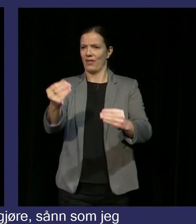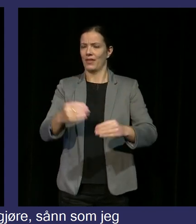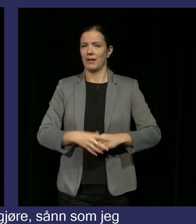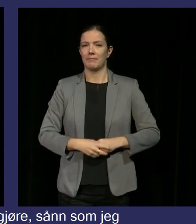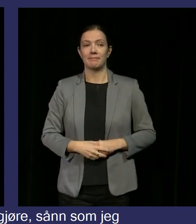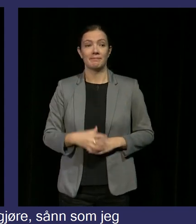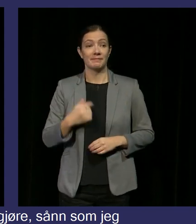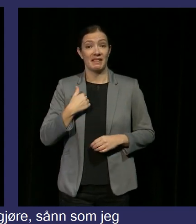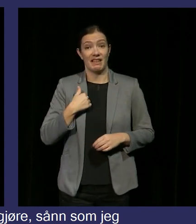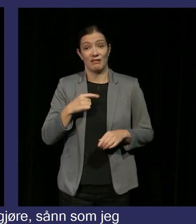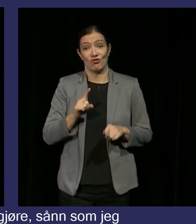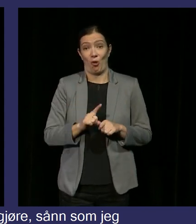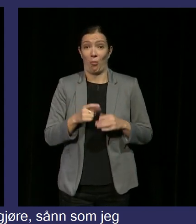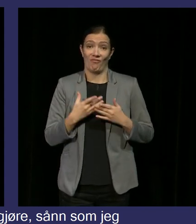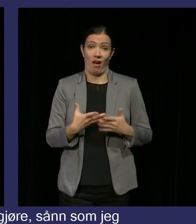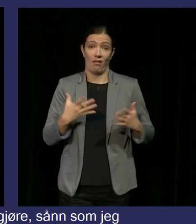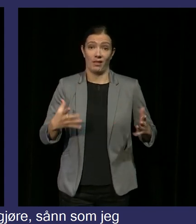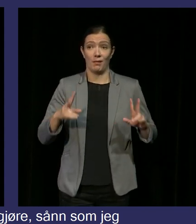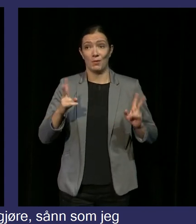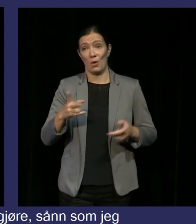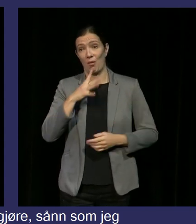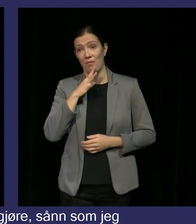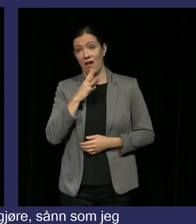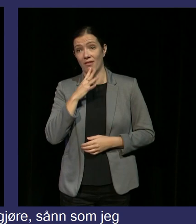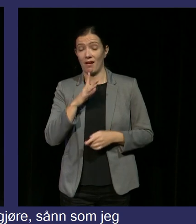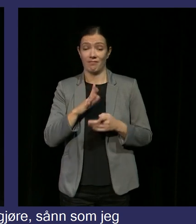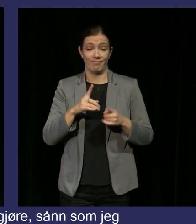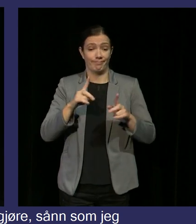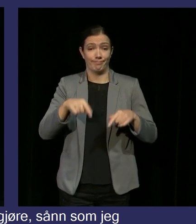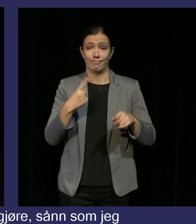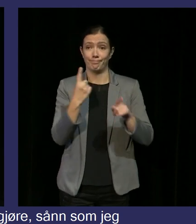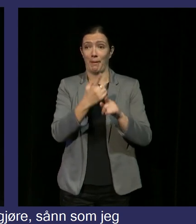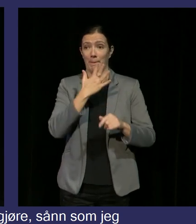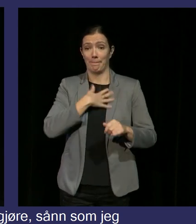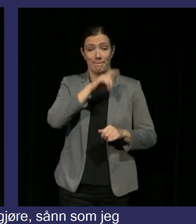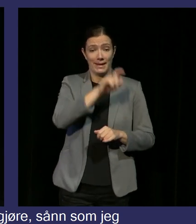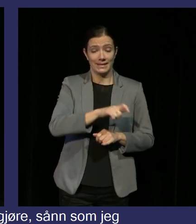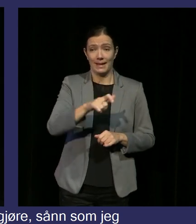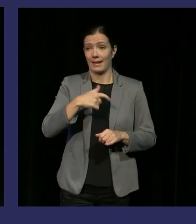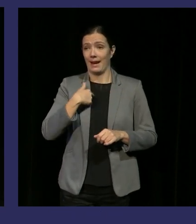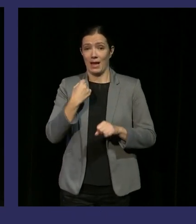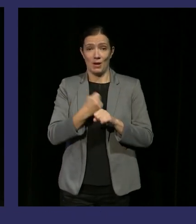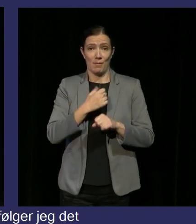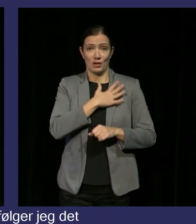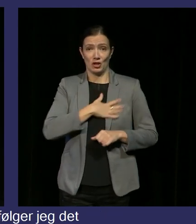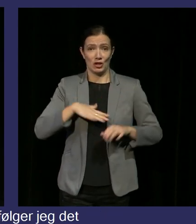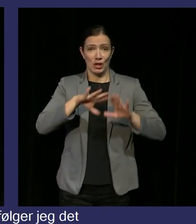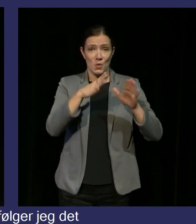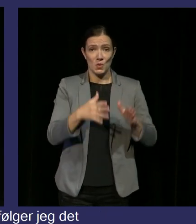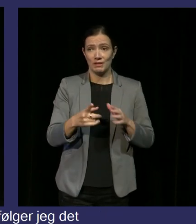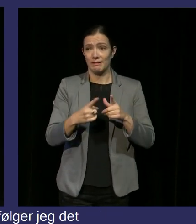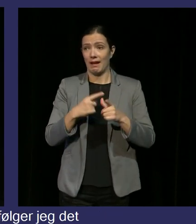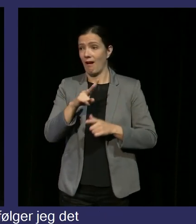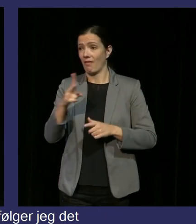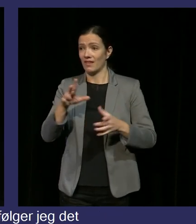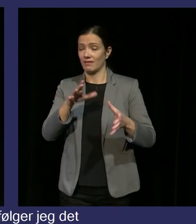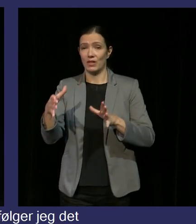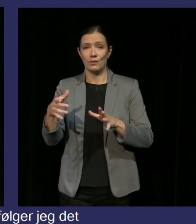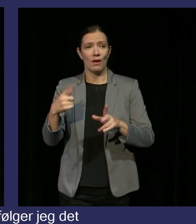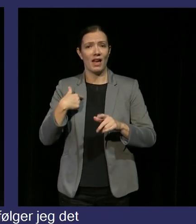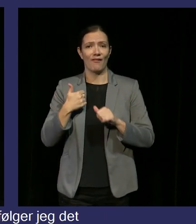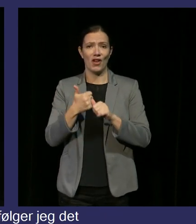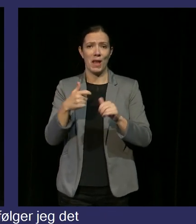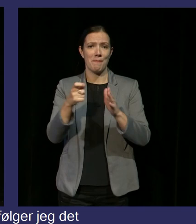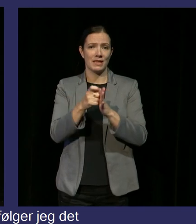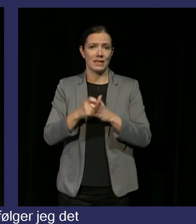sånn som jeg pleier å gjøre, sånn som jeg pleier å snakke til pasienter når jeg jobber på sykehus eller i andre sammenhenger. Og så følger jeg det